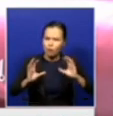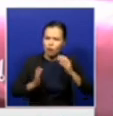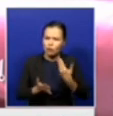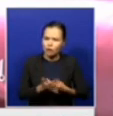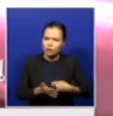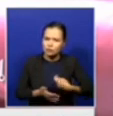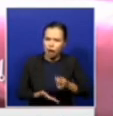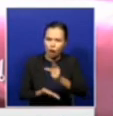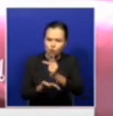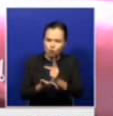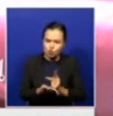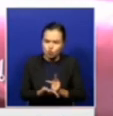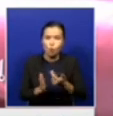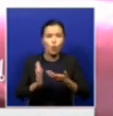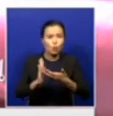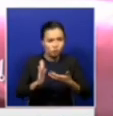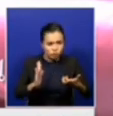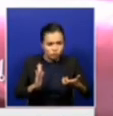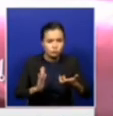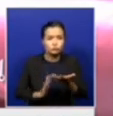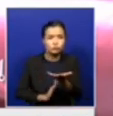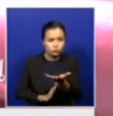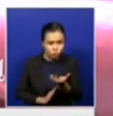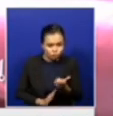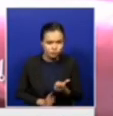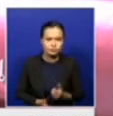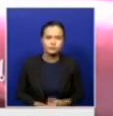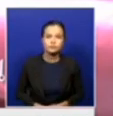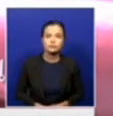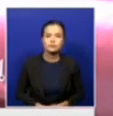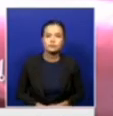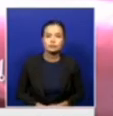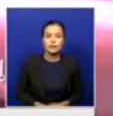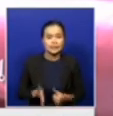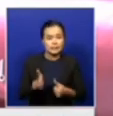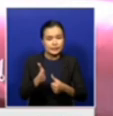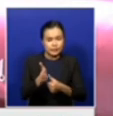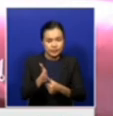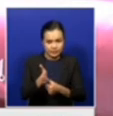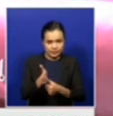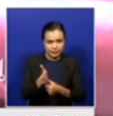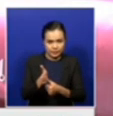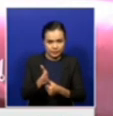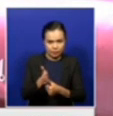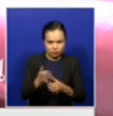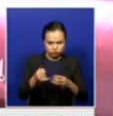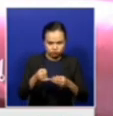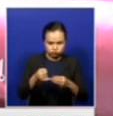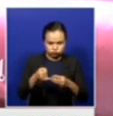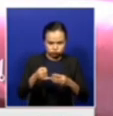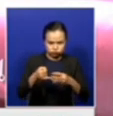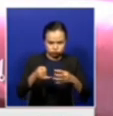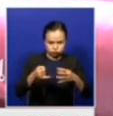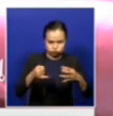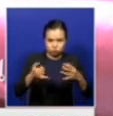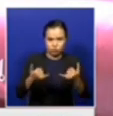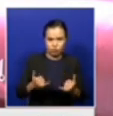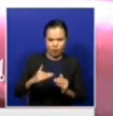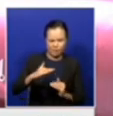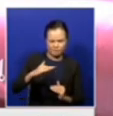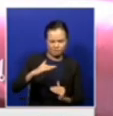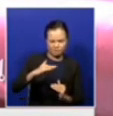กู้ยืมทั้งสิ้นครับซึ่งหากการก่อนนี้ที่กำลังทำกันอยู่เนี่ยนะครับมันชนเพดานจน